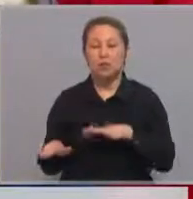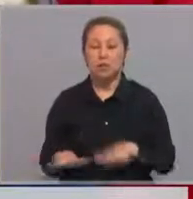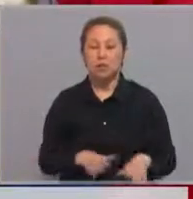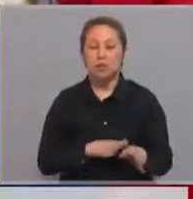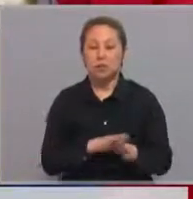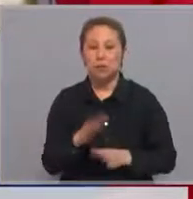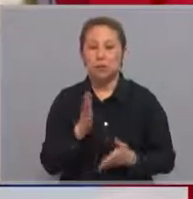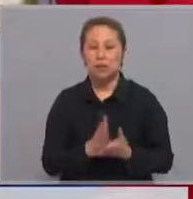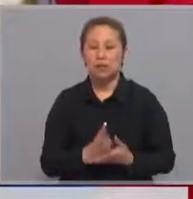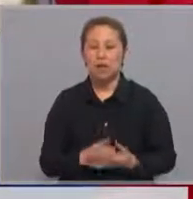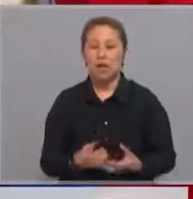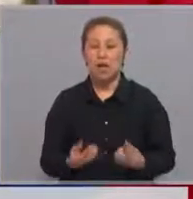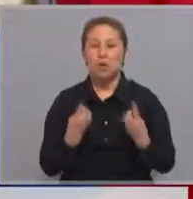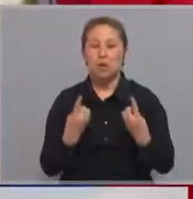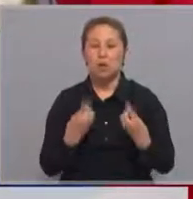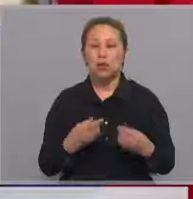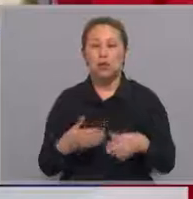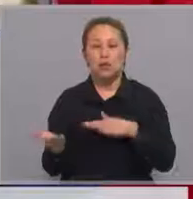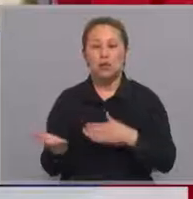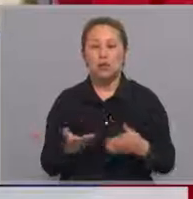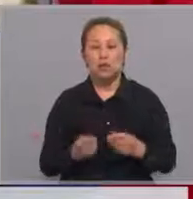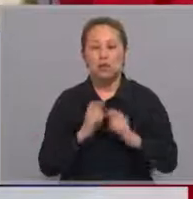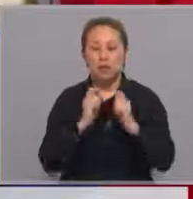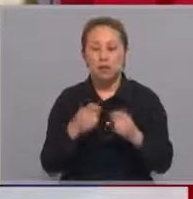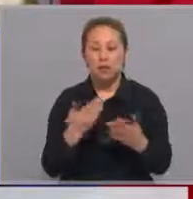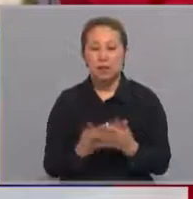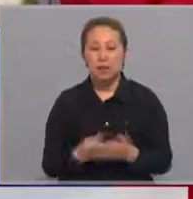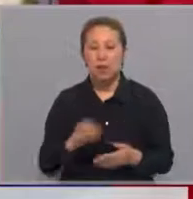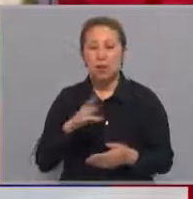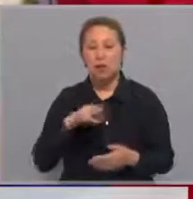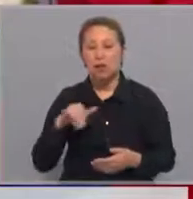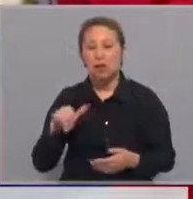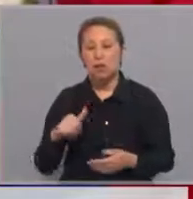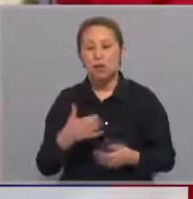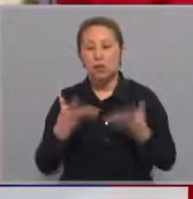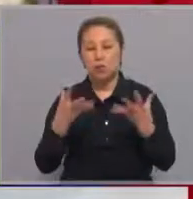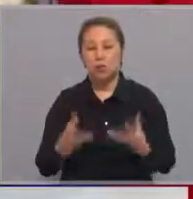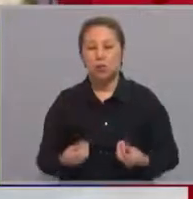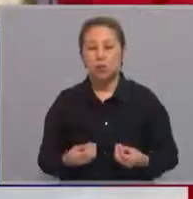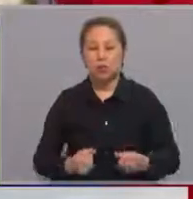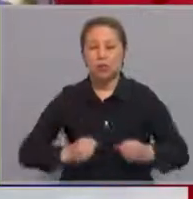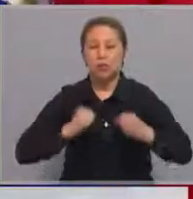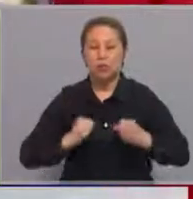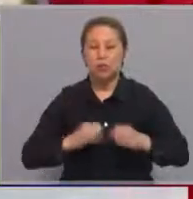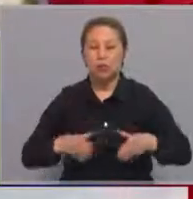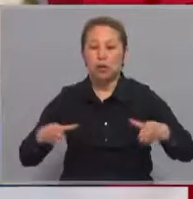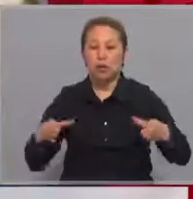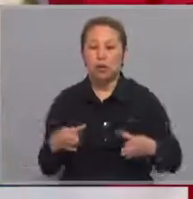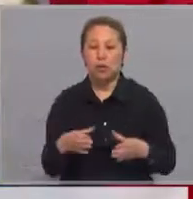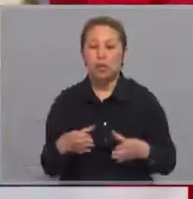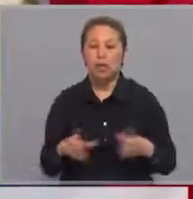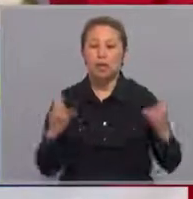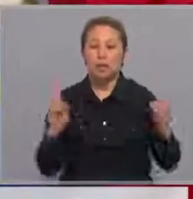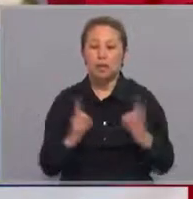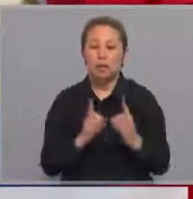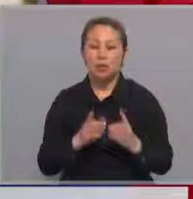ұйымдастырады. Рухани кештер сыйлайды. Сонымен қатар Маңғыстау облысының күндері аясында спорттық командалар